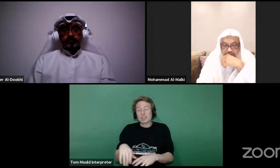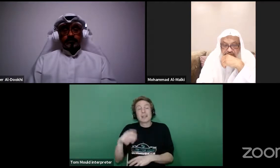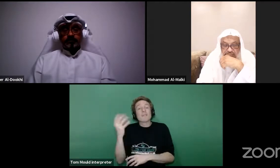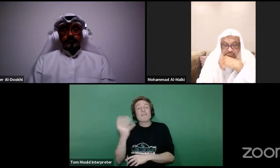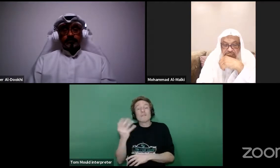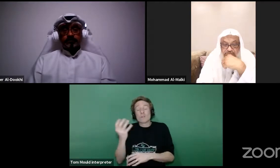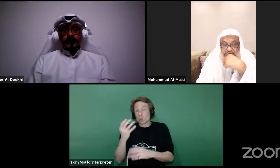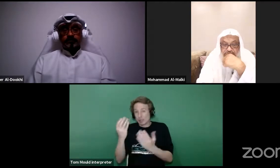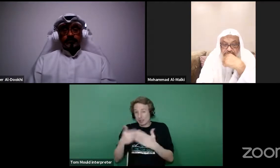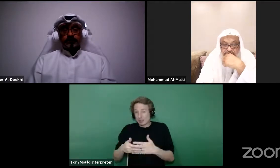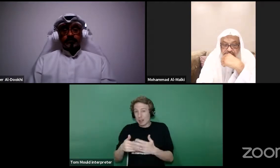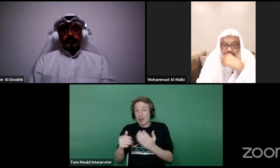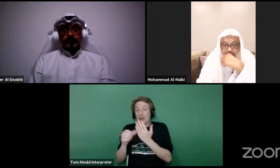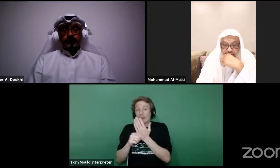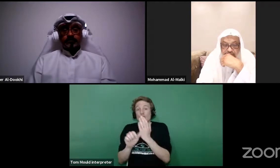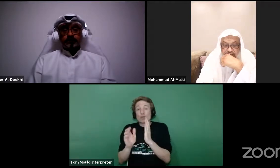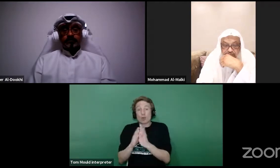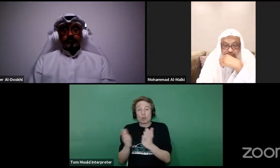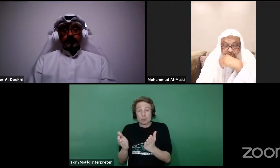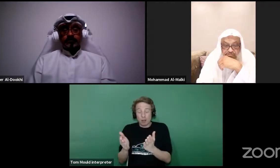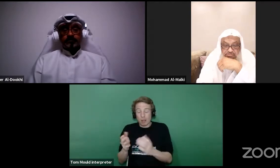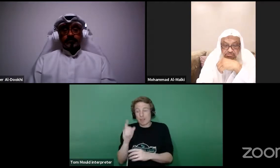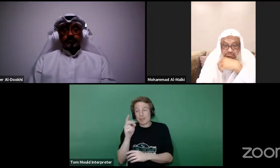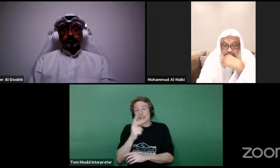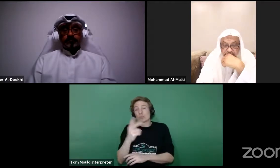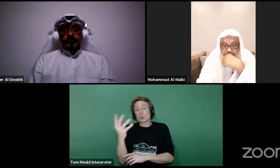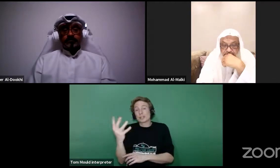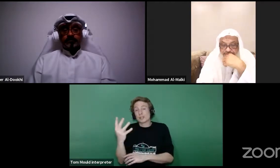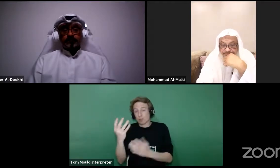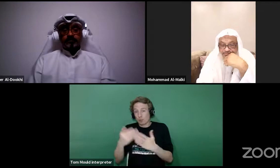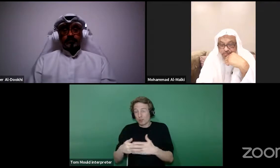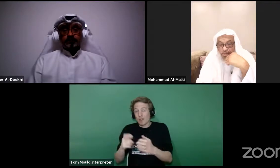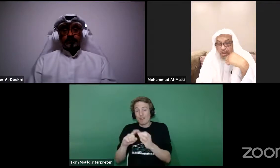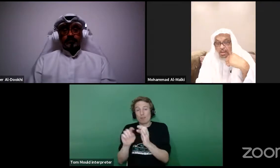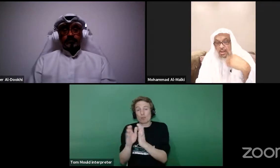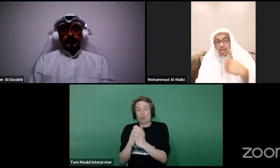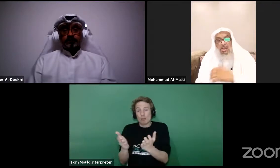Quran was revealed on the 24th night of Ramadan.